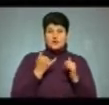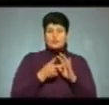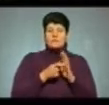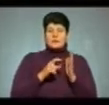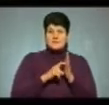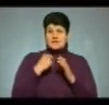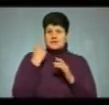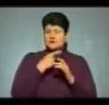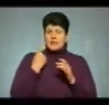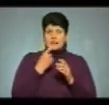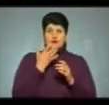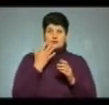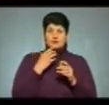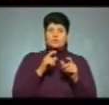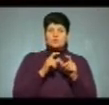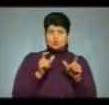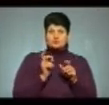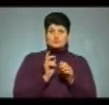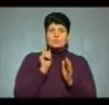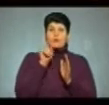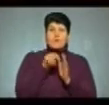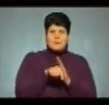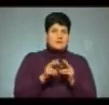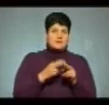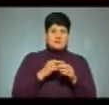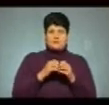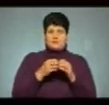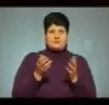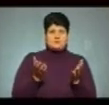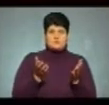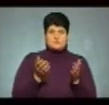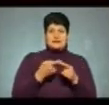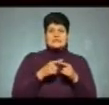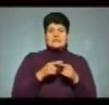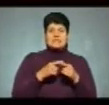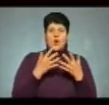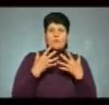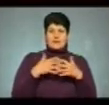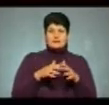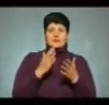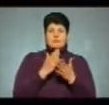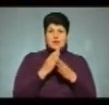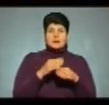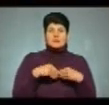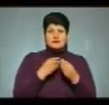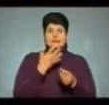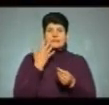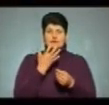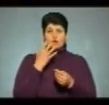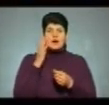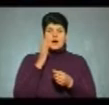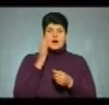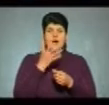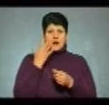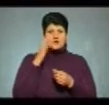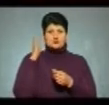приміщення індивідуального теплового пункту ми потрапили без перешкод. Це обладнання, яке має постачати тепло та гарячу воду у